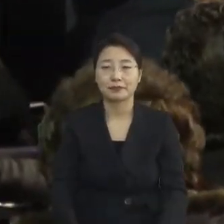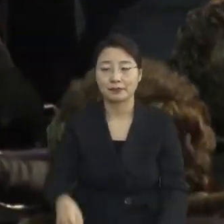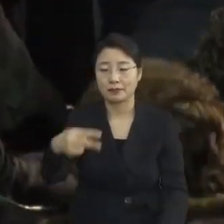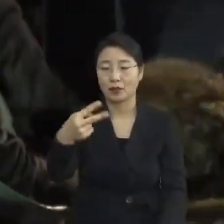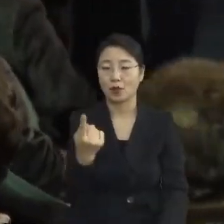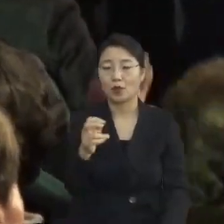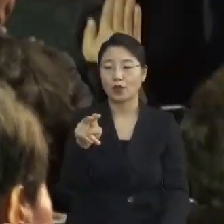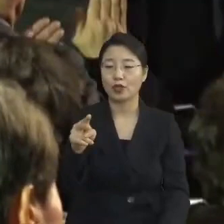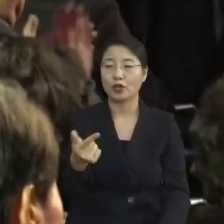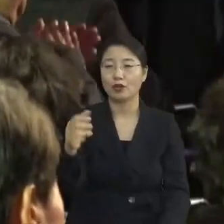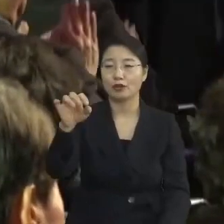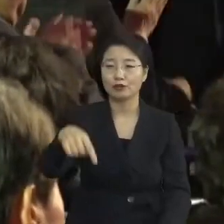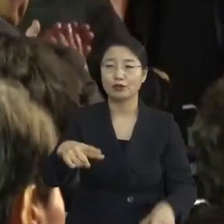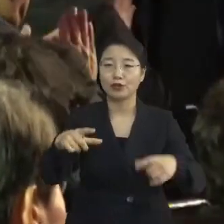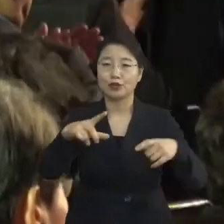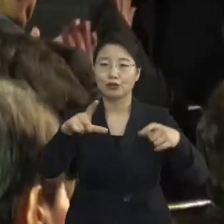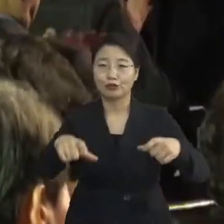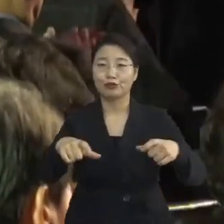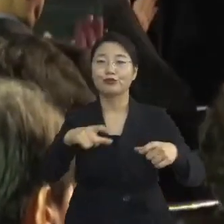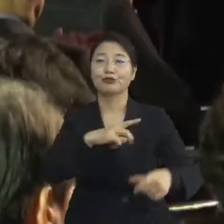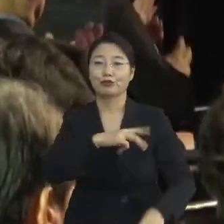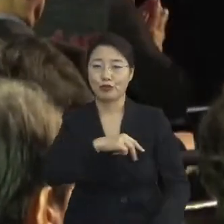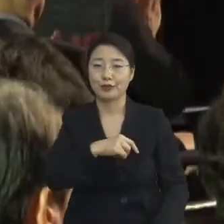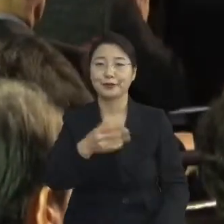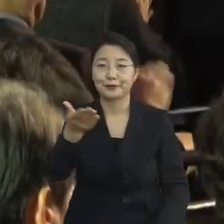노연우 구의원님 참석하셨습니다.